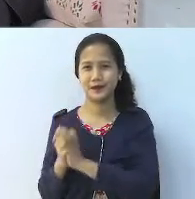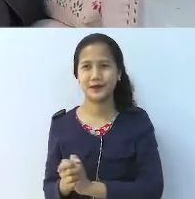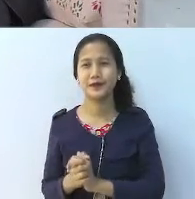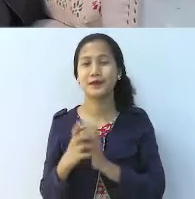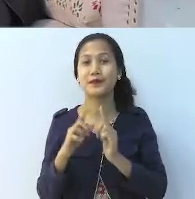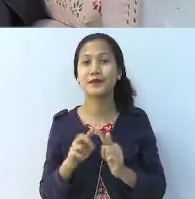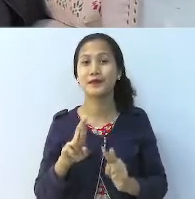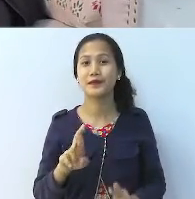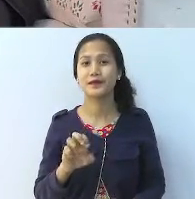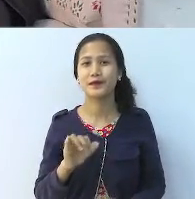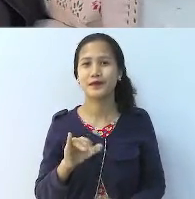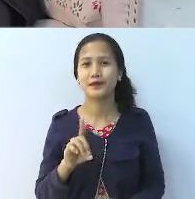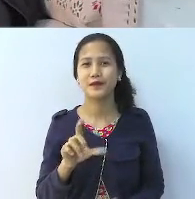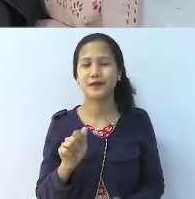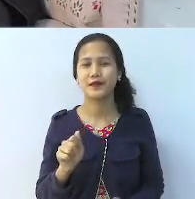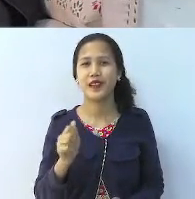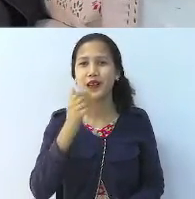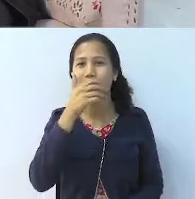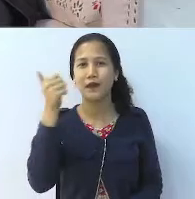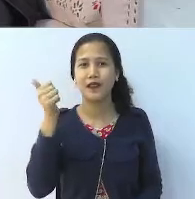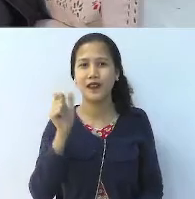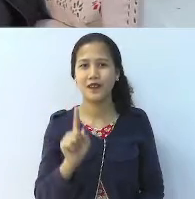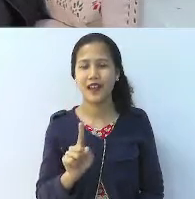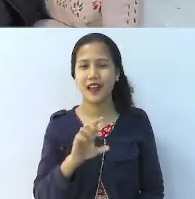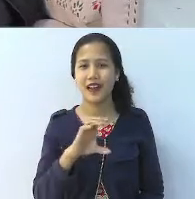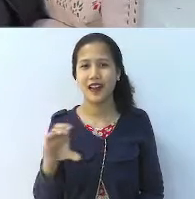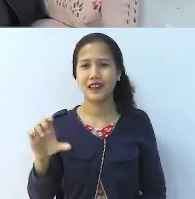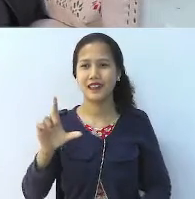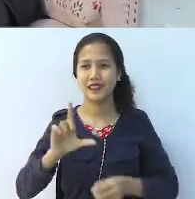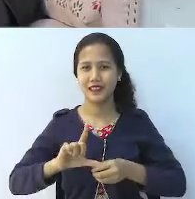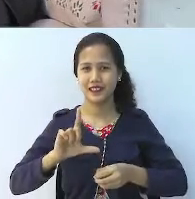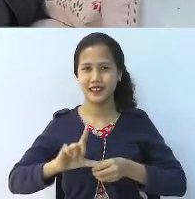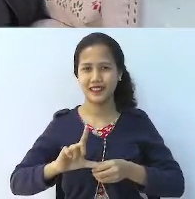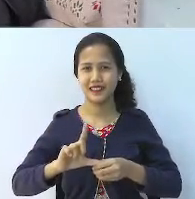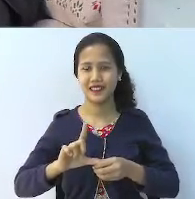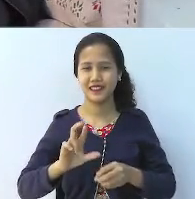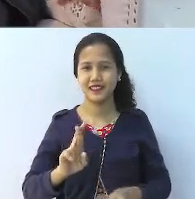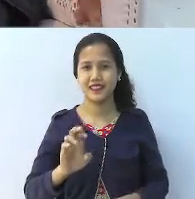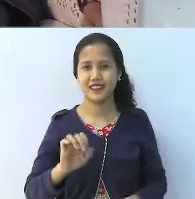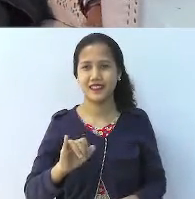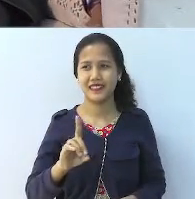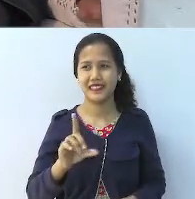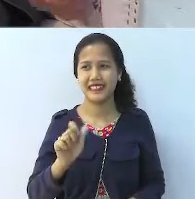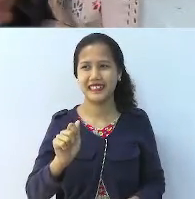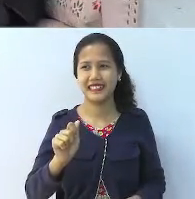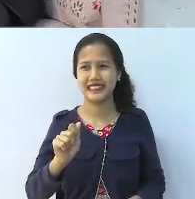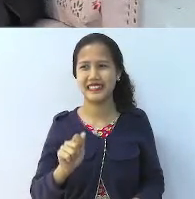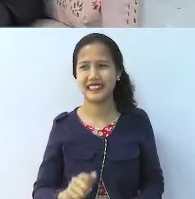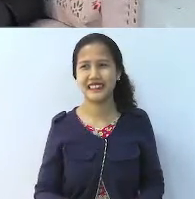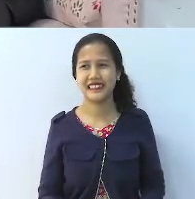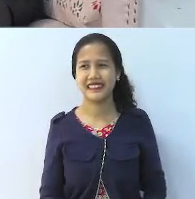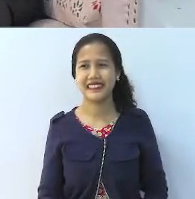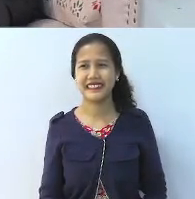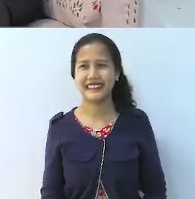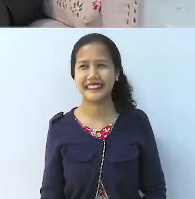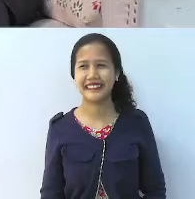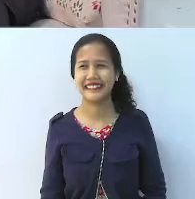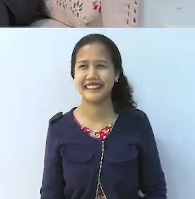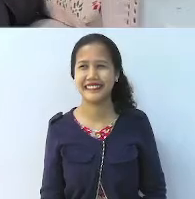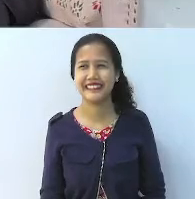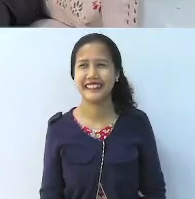na po si Ma'am Reda Salem. Siya po ang unang nakasagot doon sa tanong ni Ma'am Leslie. Kaya